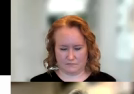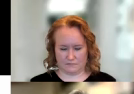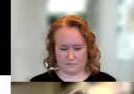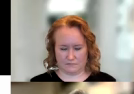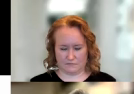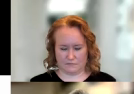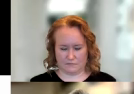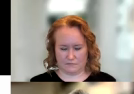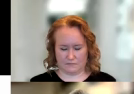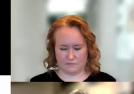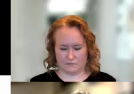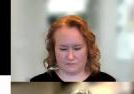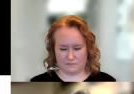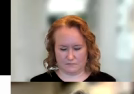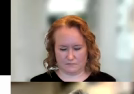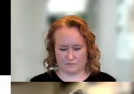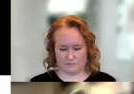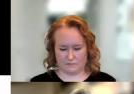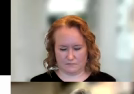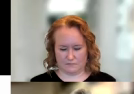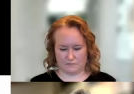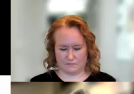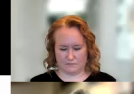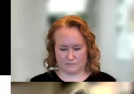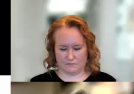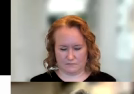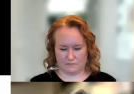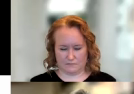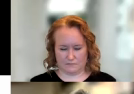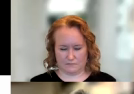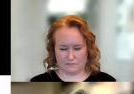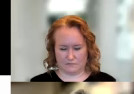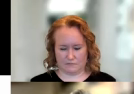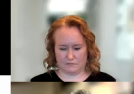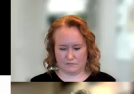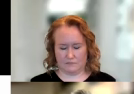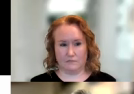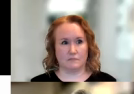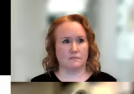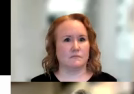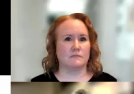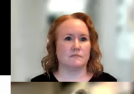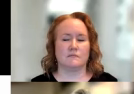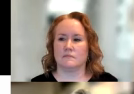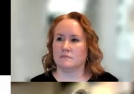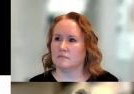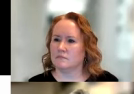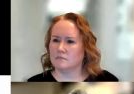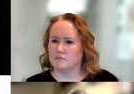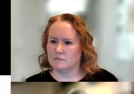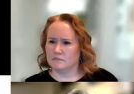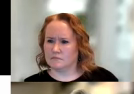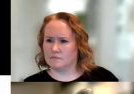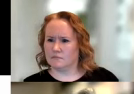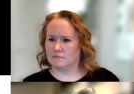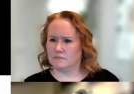annet fra Granavolden-plattformen som Solberg-regjeringen hadde. Stortingsmeldingen viktige, og